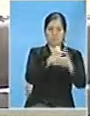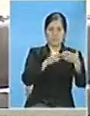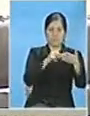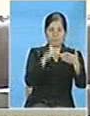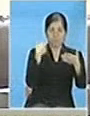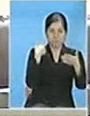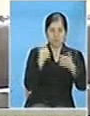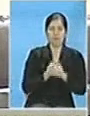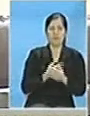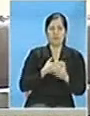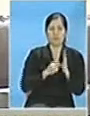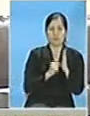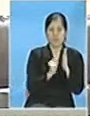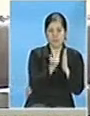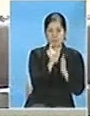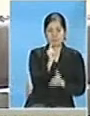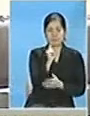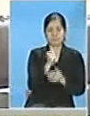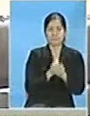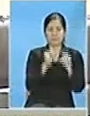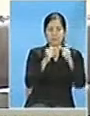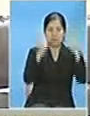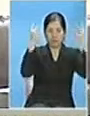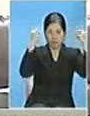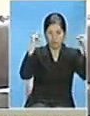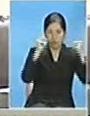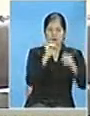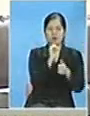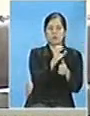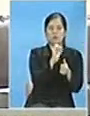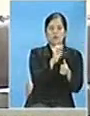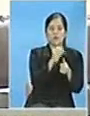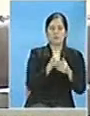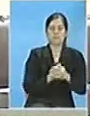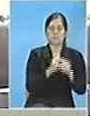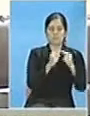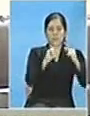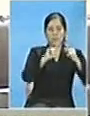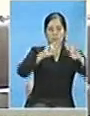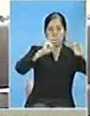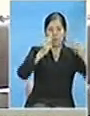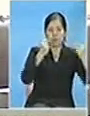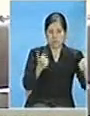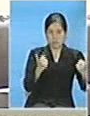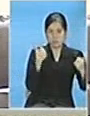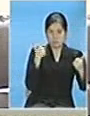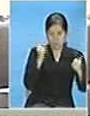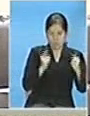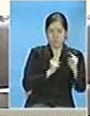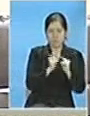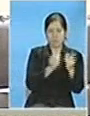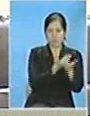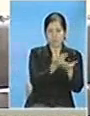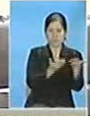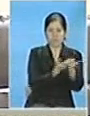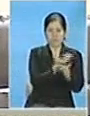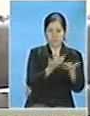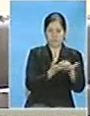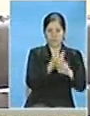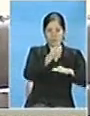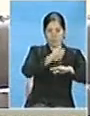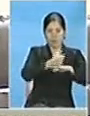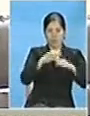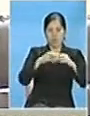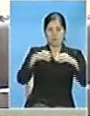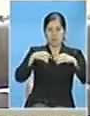ะฮะท่านนายกรัฐมนตรีแนะนำว่าเรื่องนี้ต้องพูดคุยกันนะครับท่านผู้นำฝ่ายค้าน